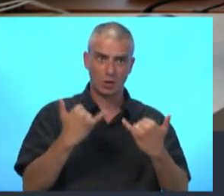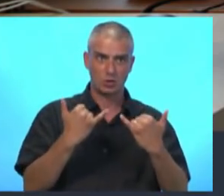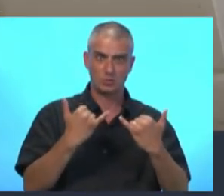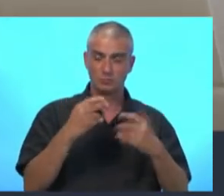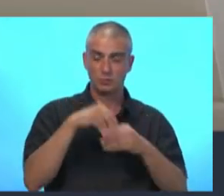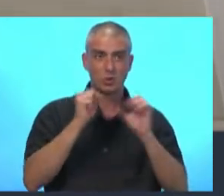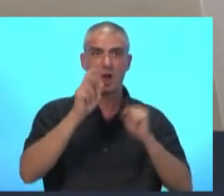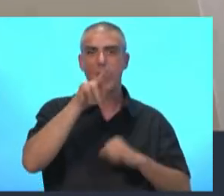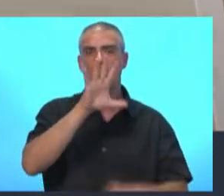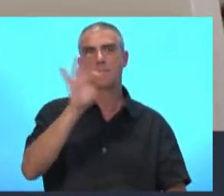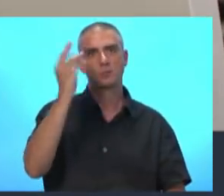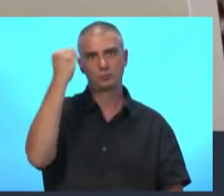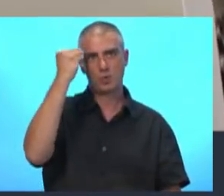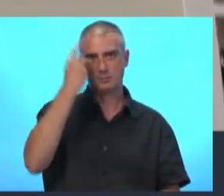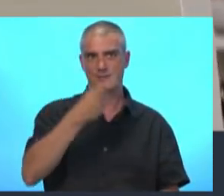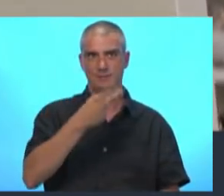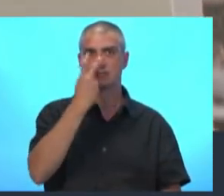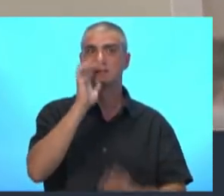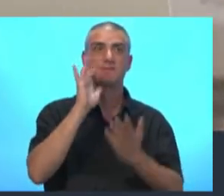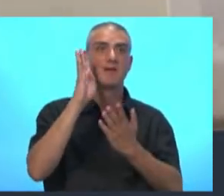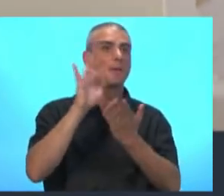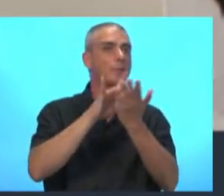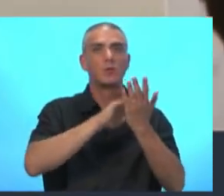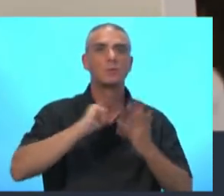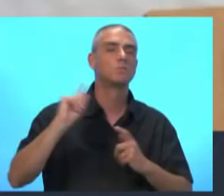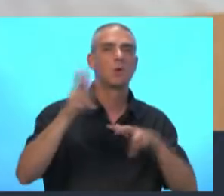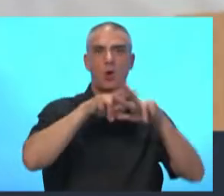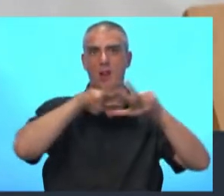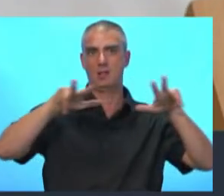תורה 2,500 לומדים, 24 ערים בכל רחבי הארץ.